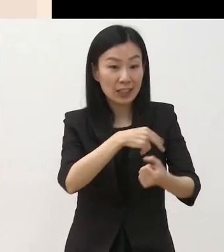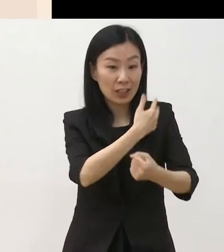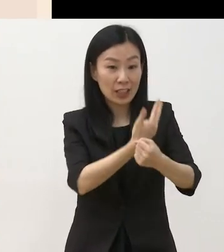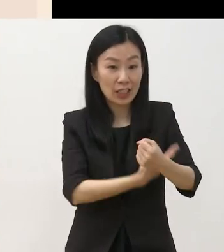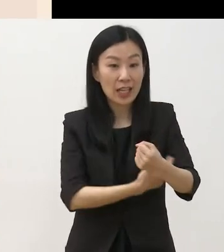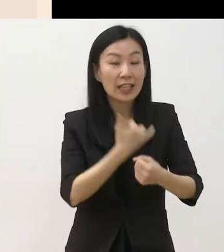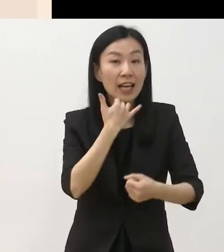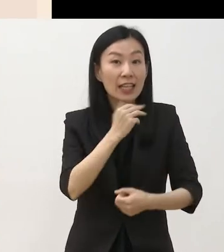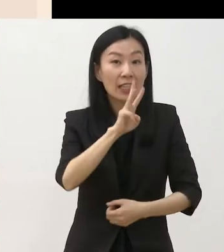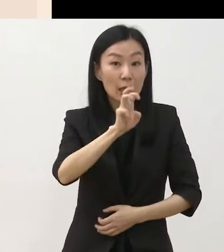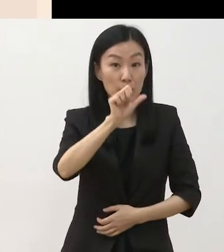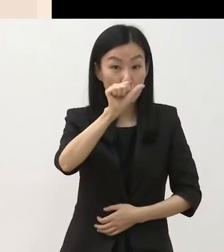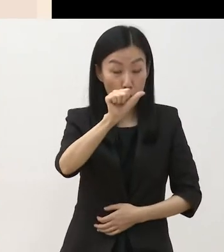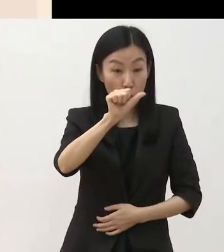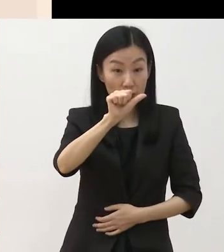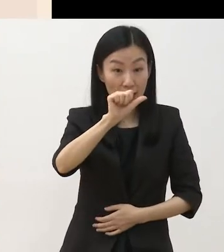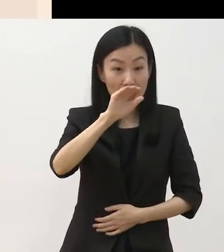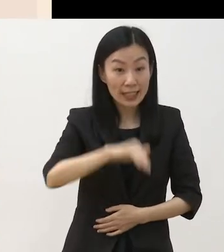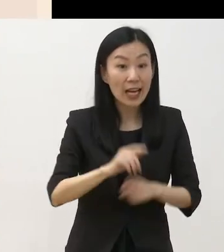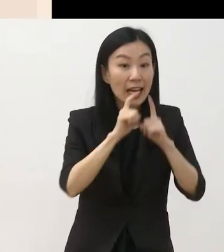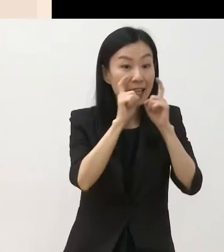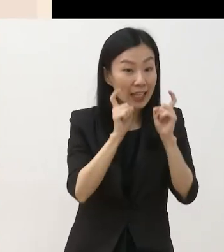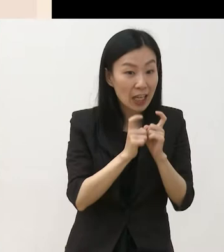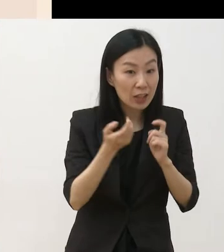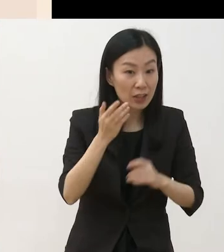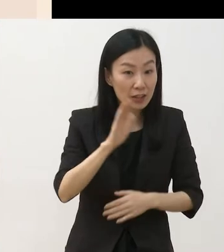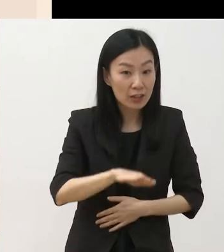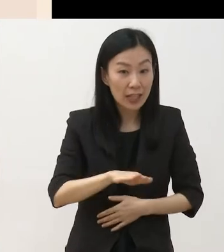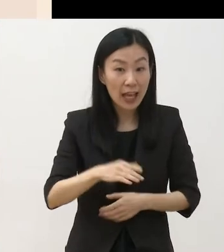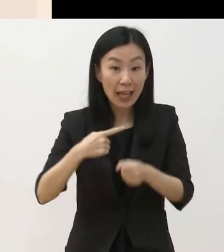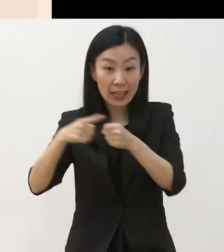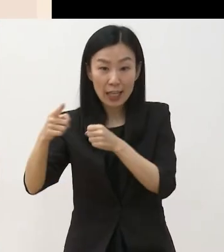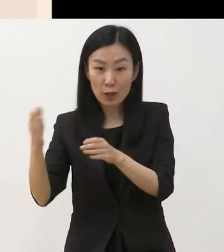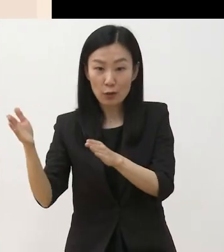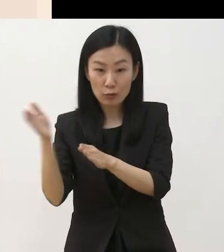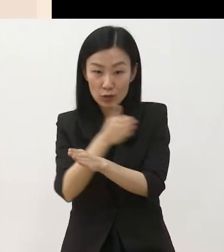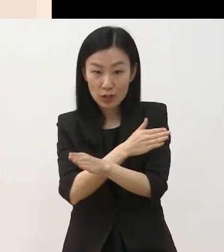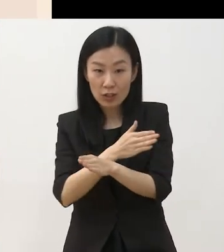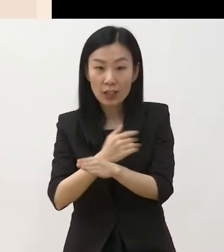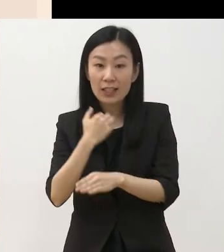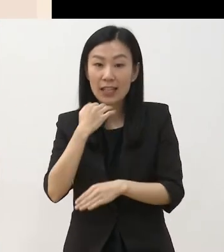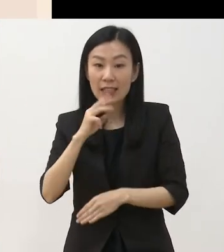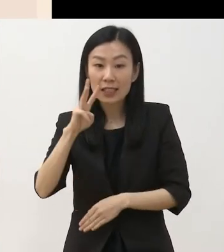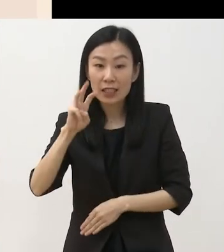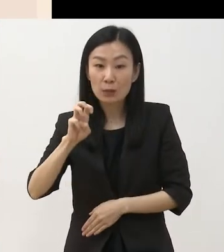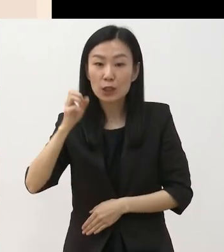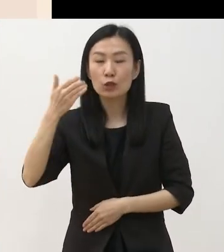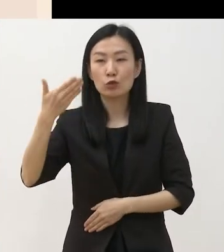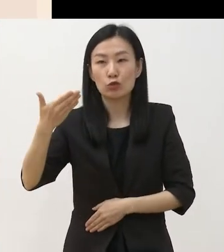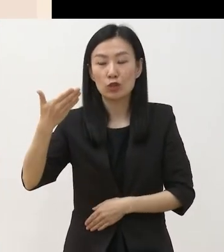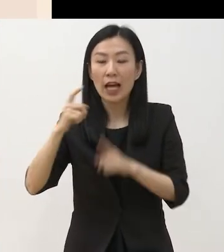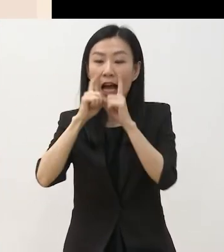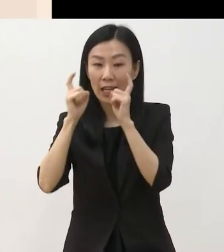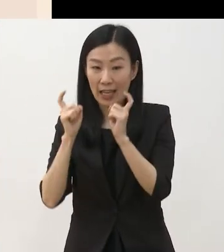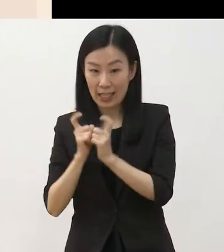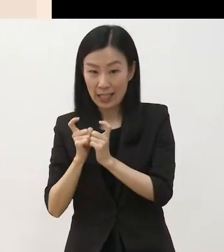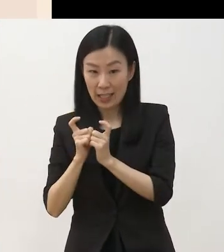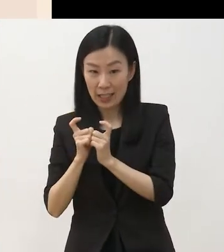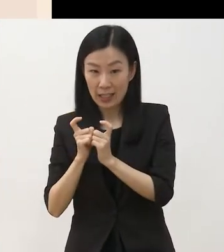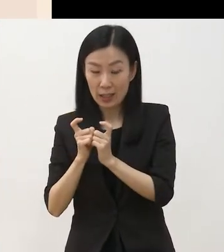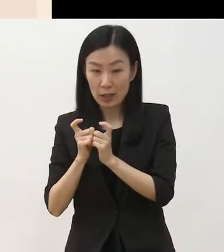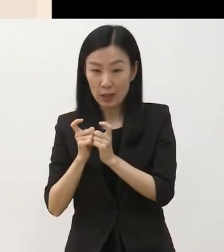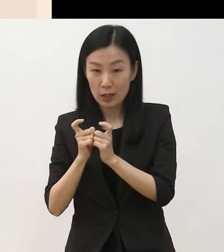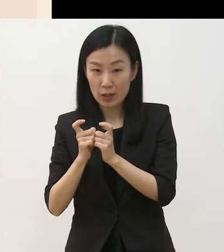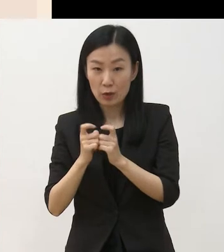만 35세 이하의 개인이었는데, 21년도부터는 만 39세 이하 개인으로